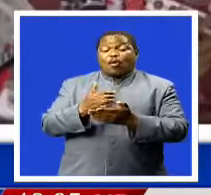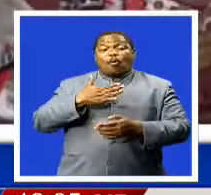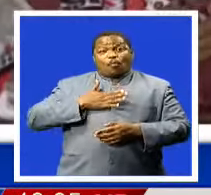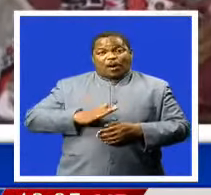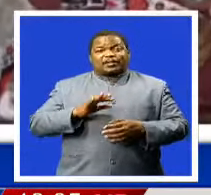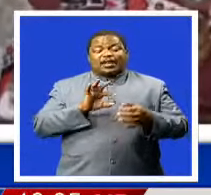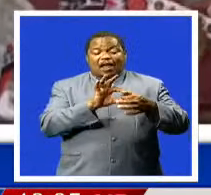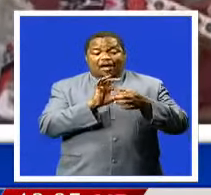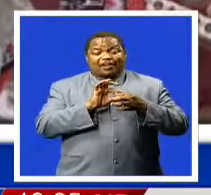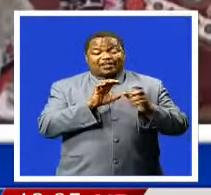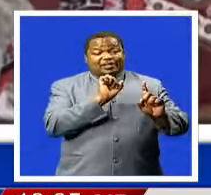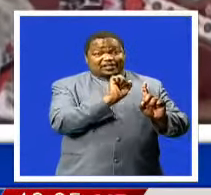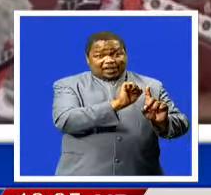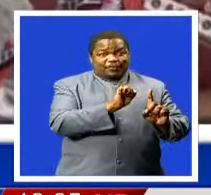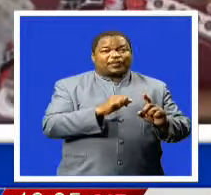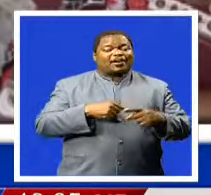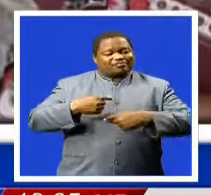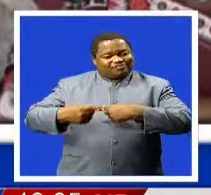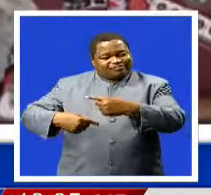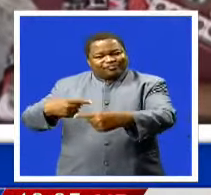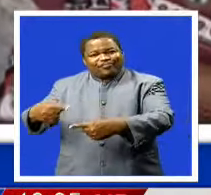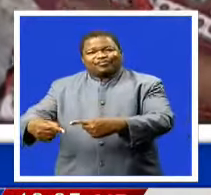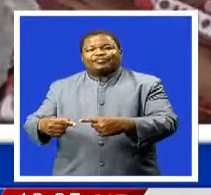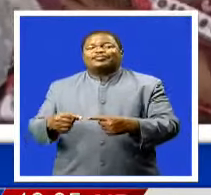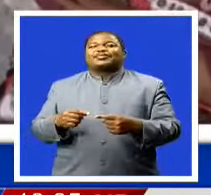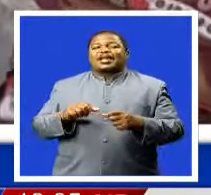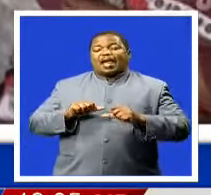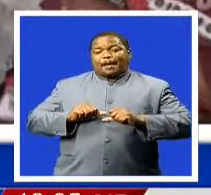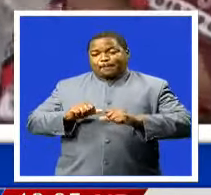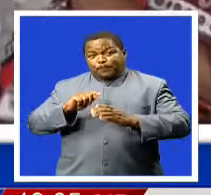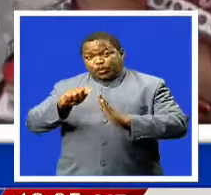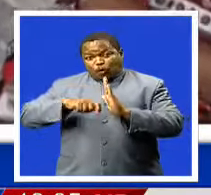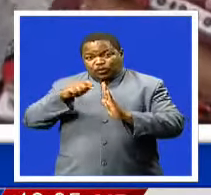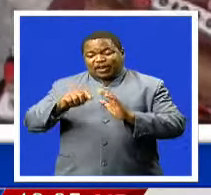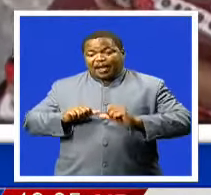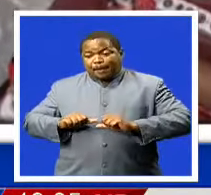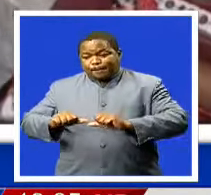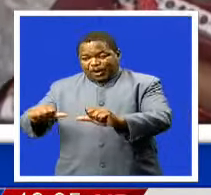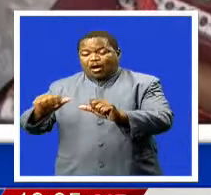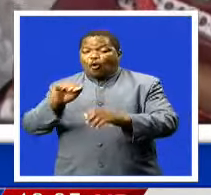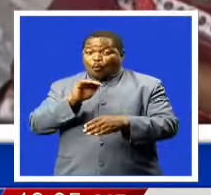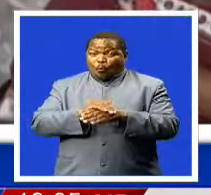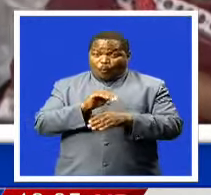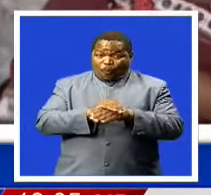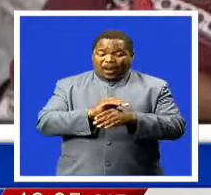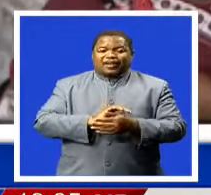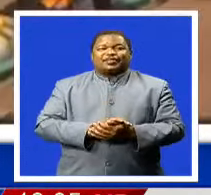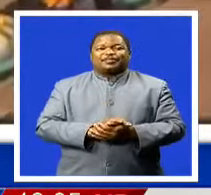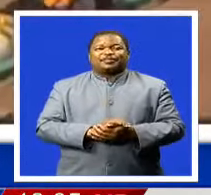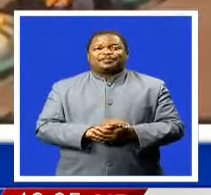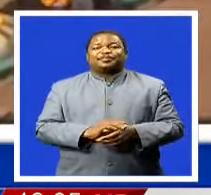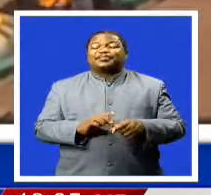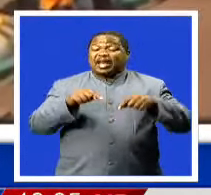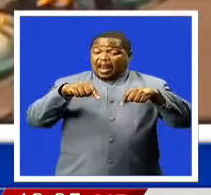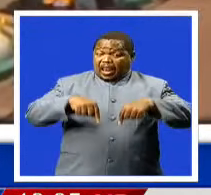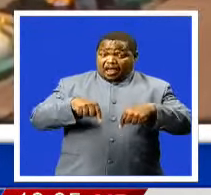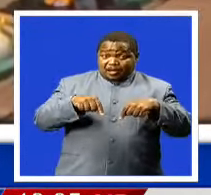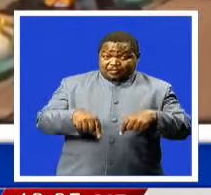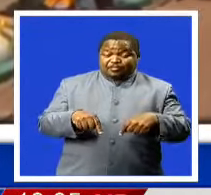wayo. Luhlelo lwalomsebenti khona evusweni lichubeke ngephansi